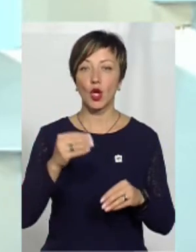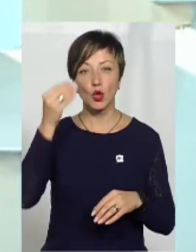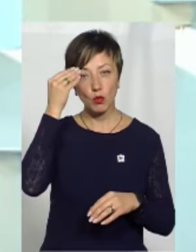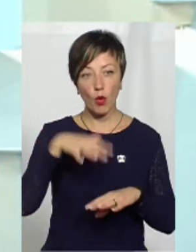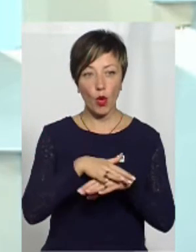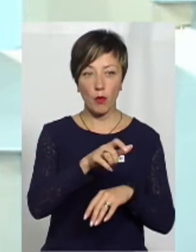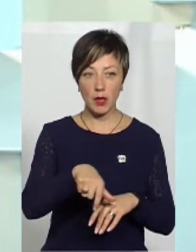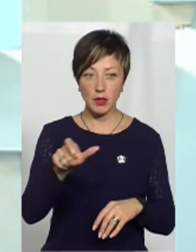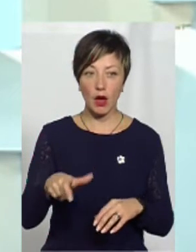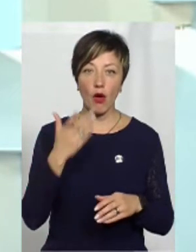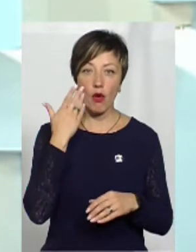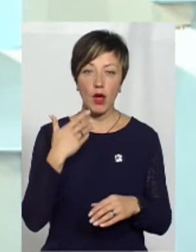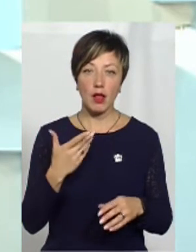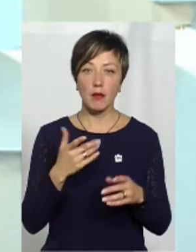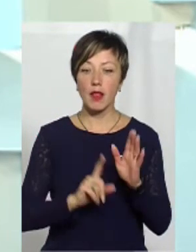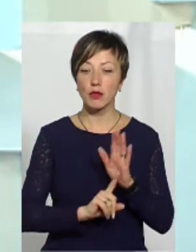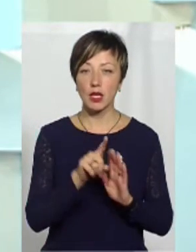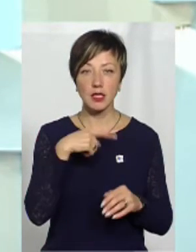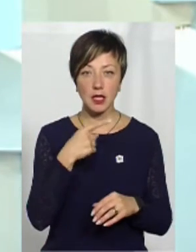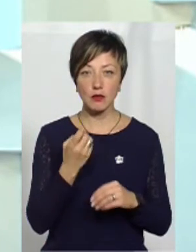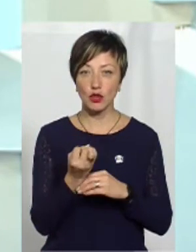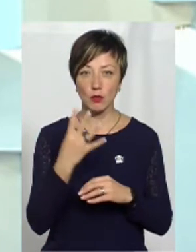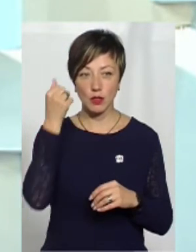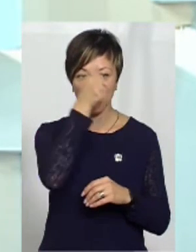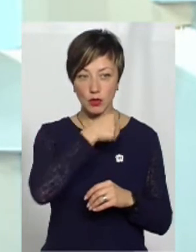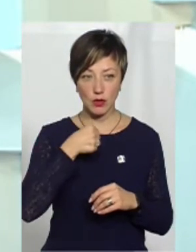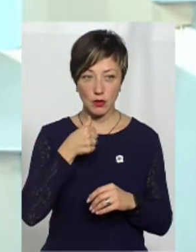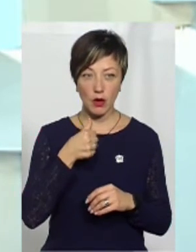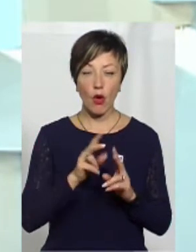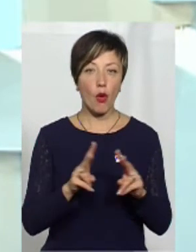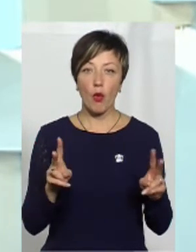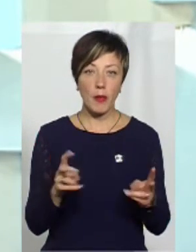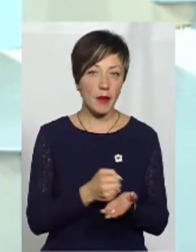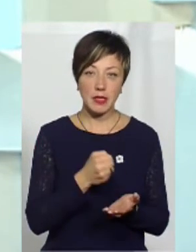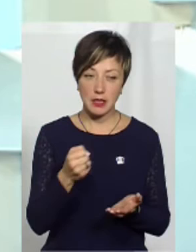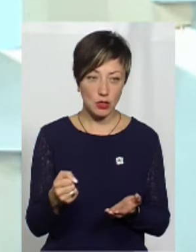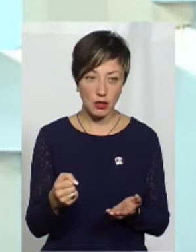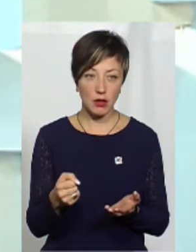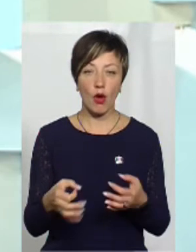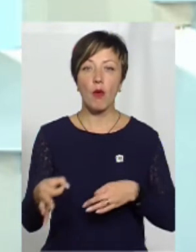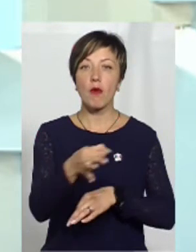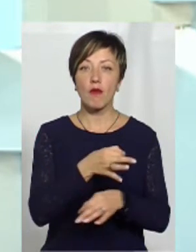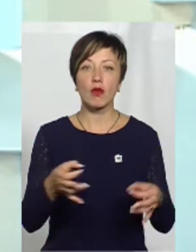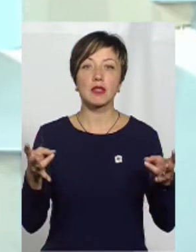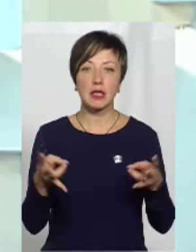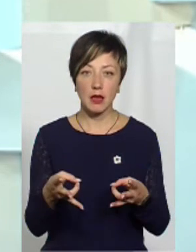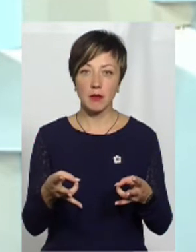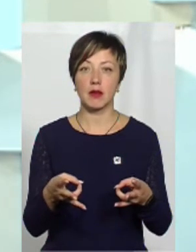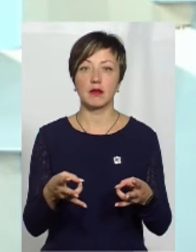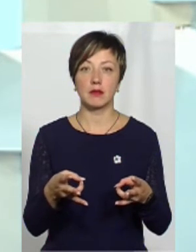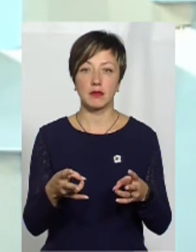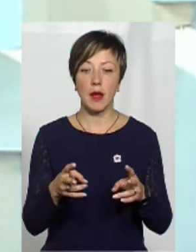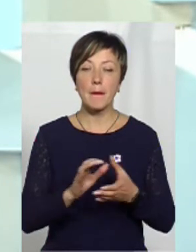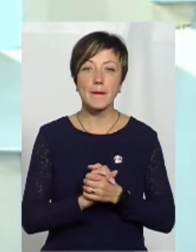громадськості, коли ми ще на початках казали в 2014 році, кого б не призначали би, обговорювати треба за круглим